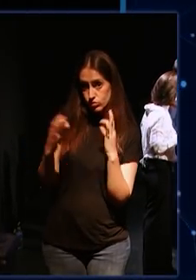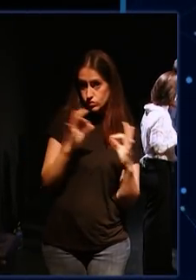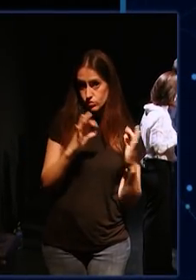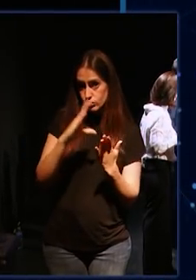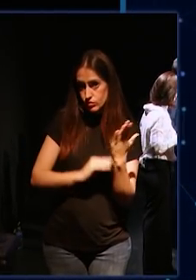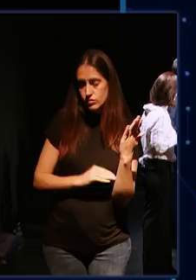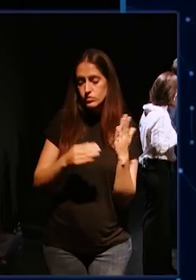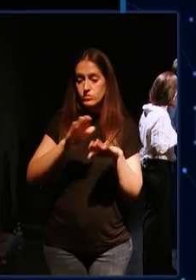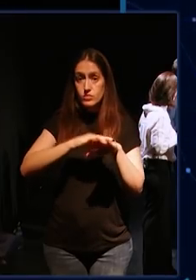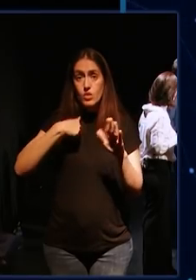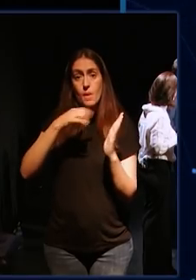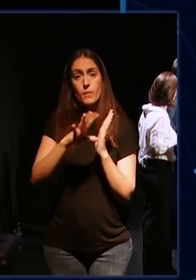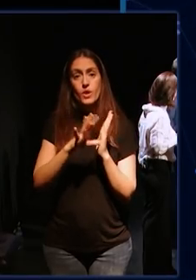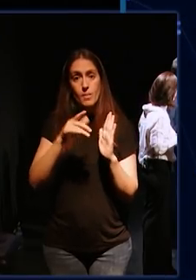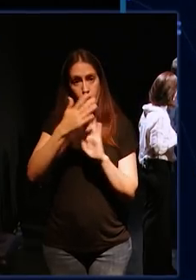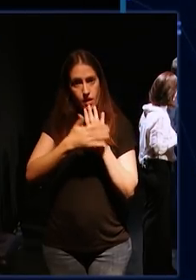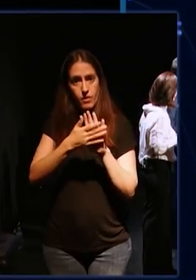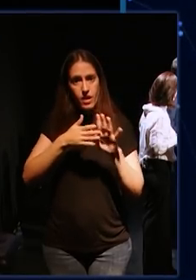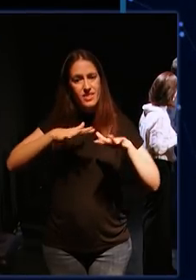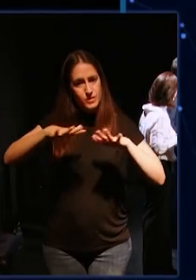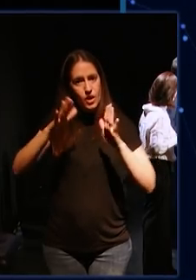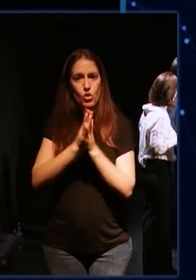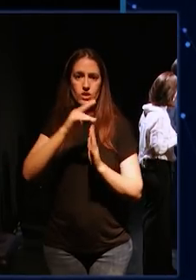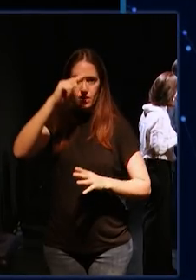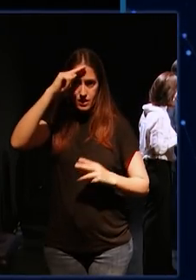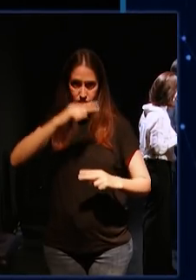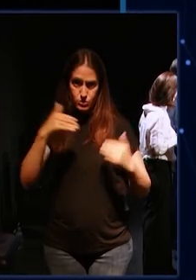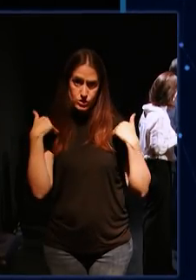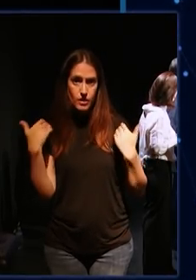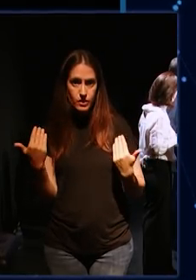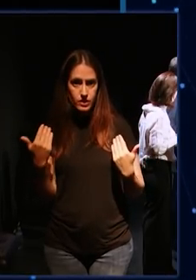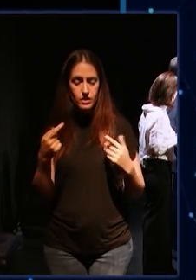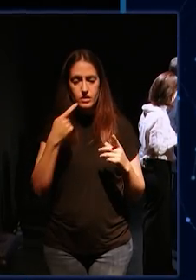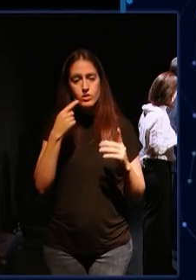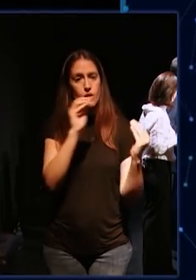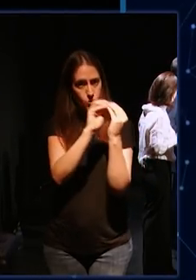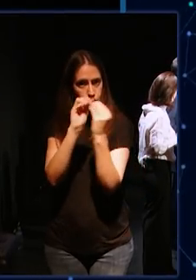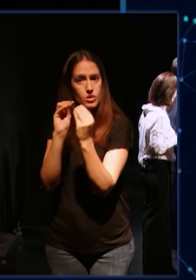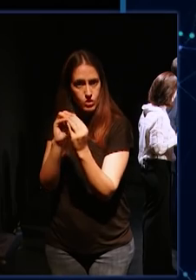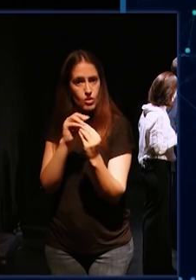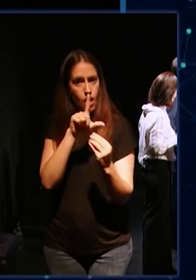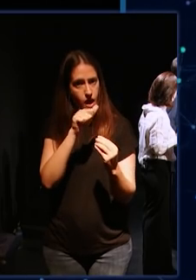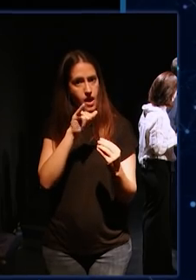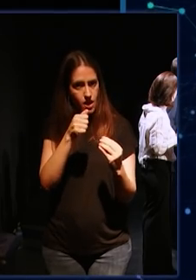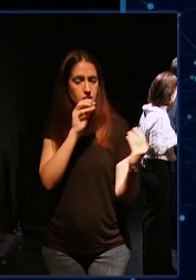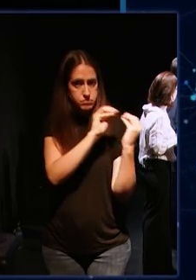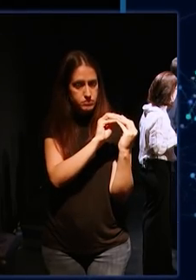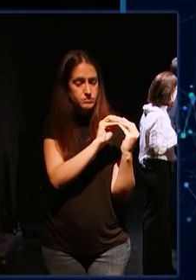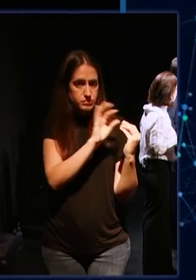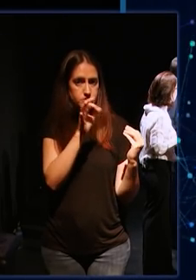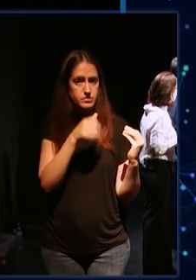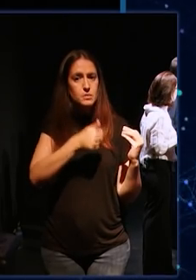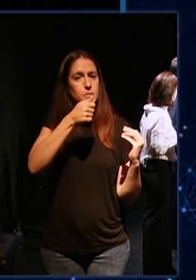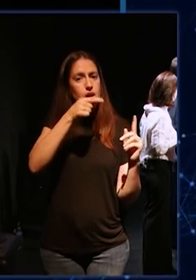en el programa parlem de dinamitzar de manera responsable. Per tant, estaríem d'acord amb moltes de les coses que ha dit la Laia i especialment amb